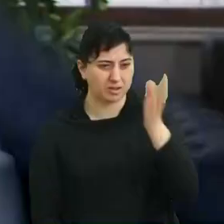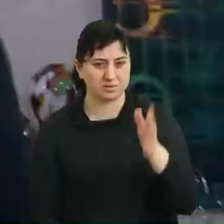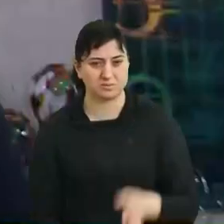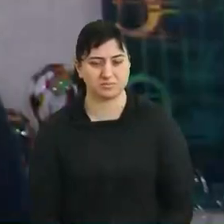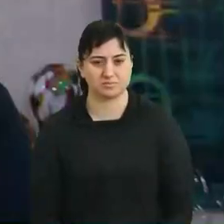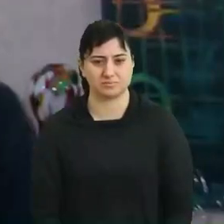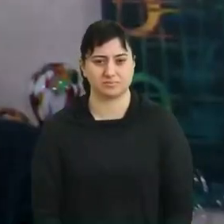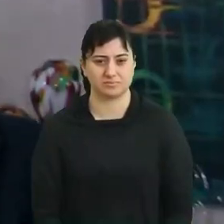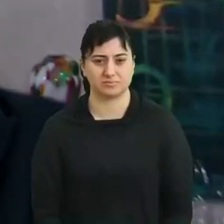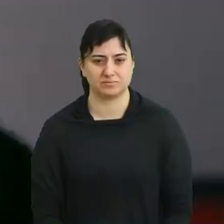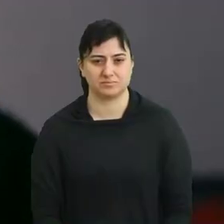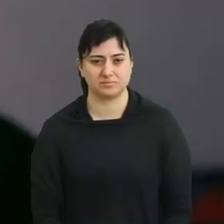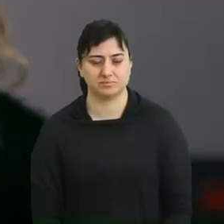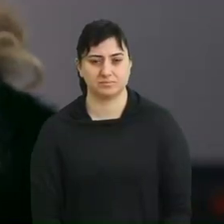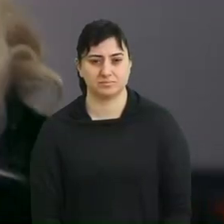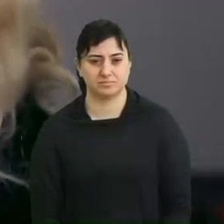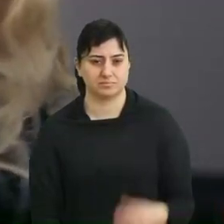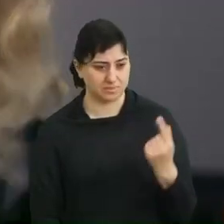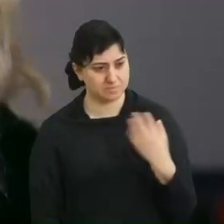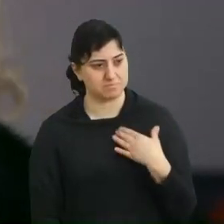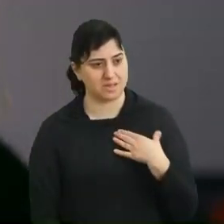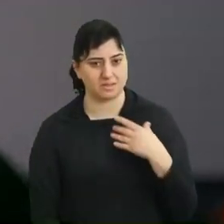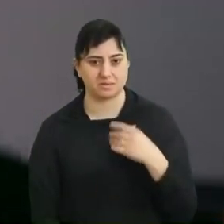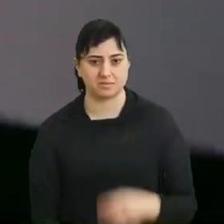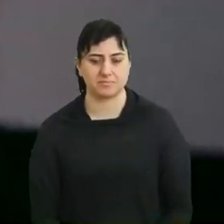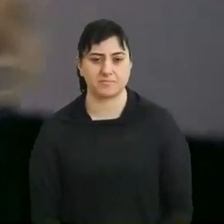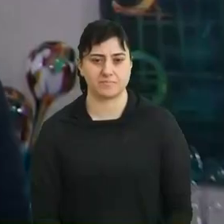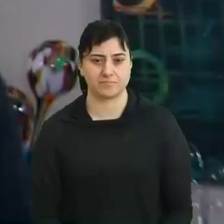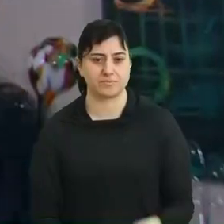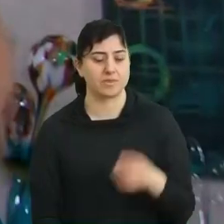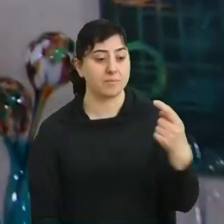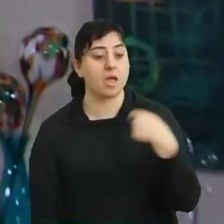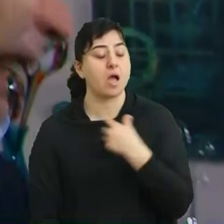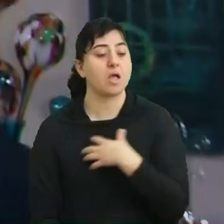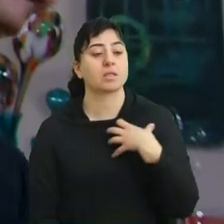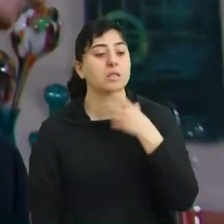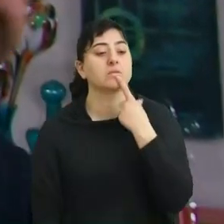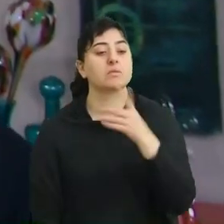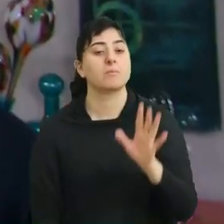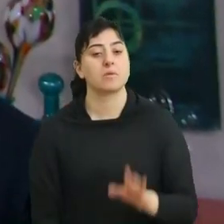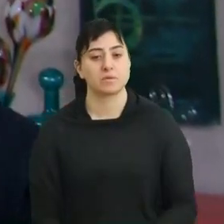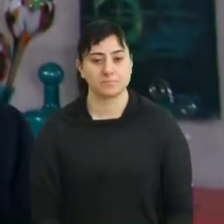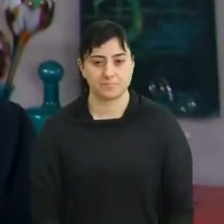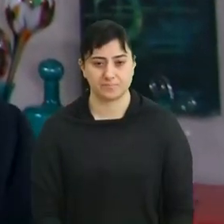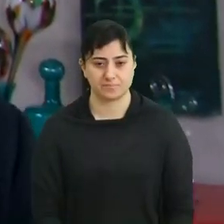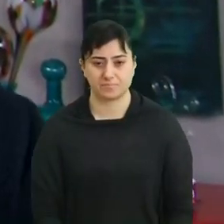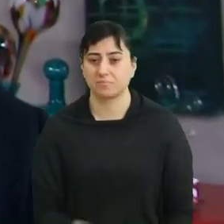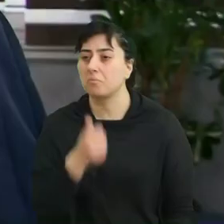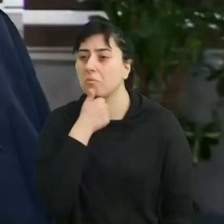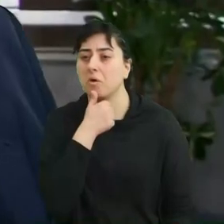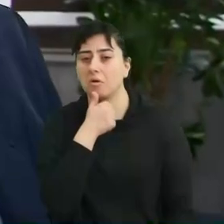Yüzüne bir tokat. Biraz da bana bırak Tim. Bana anne deme. Bir tokat da Şevval'den.